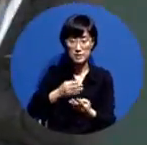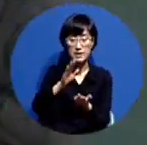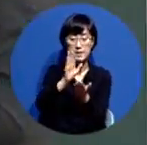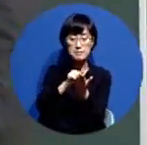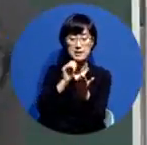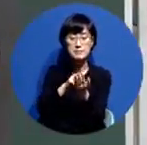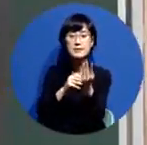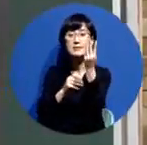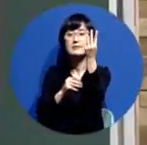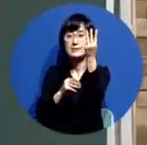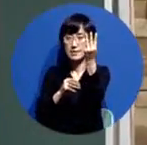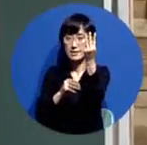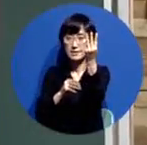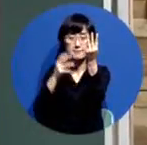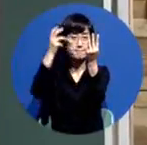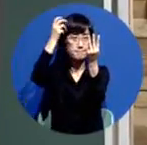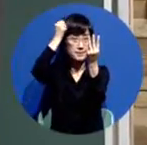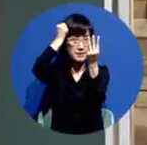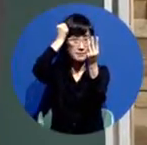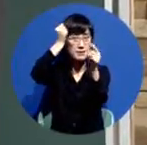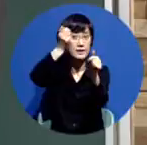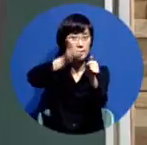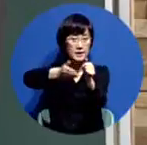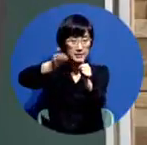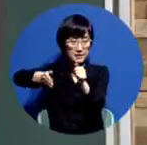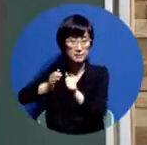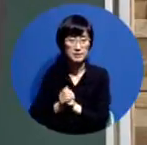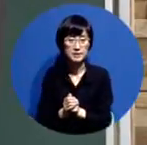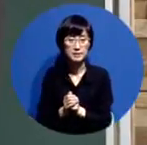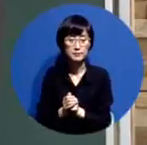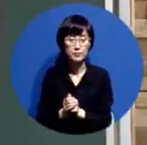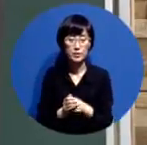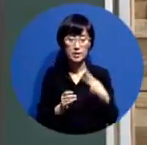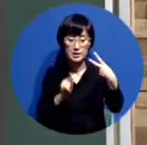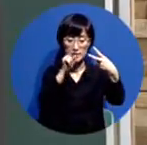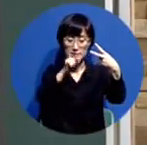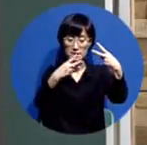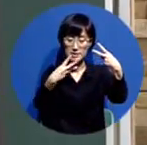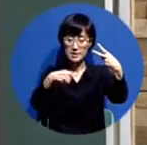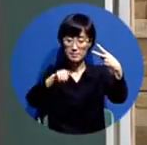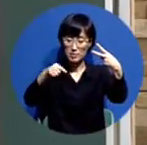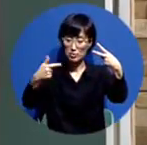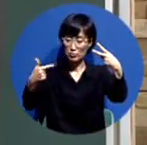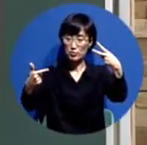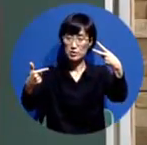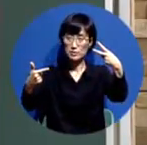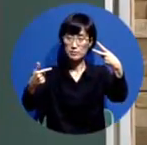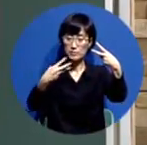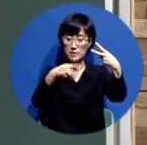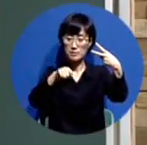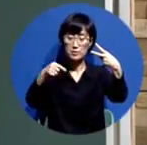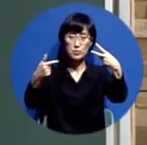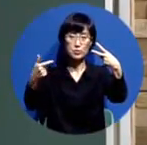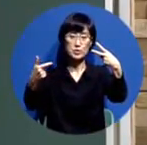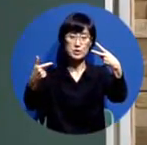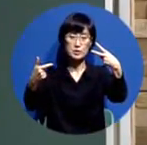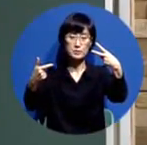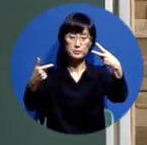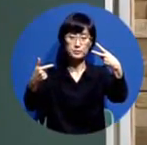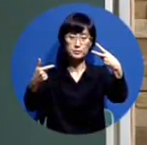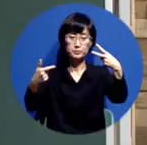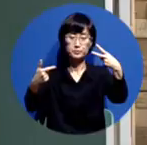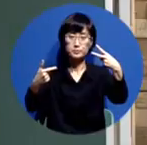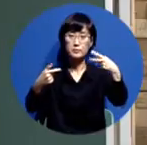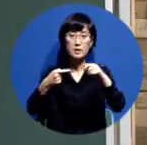一定要带着三个奥秘 3절에서6절까지말씀입니다 就三到六节的话语 첫번째는뭐냐그리스도예수